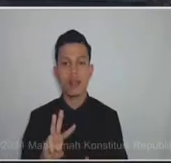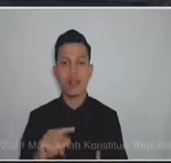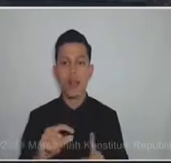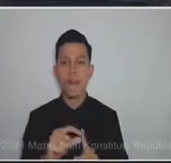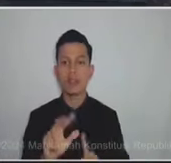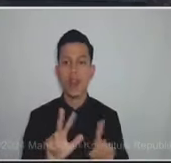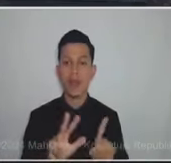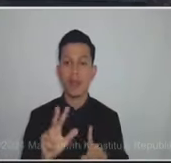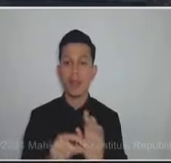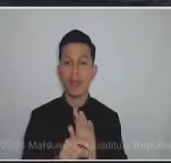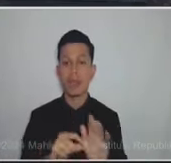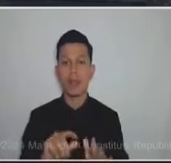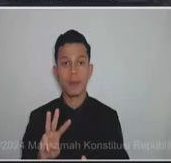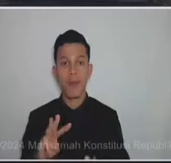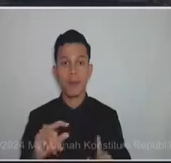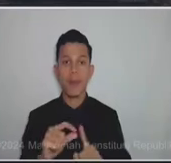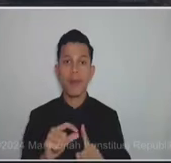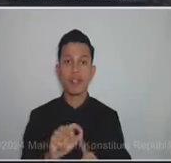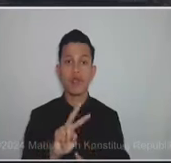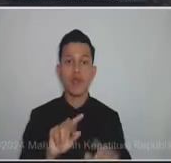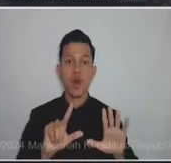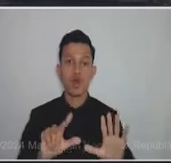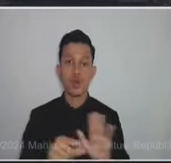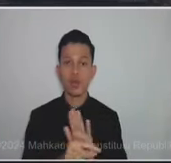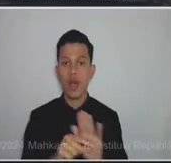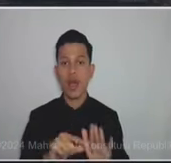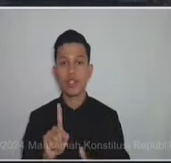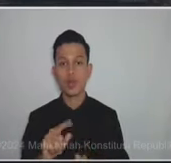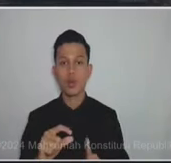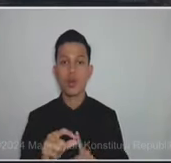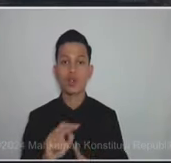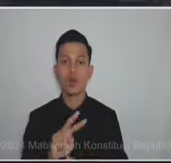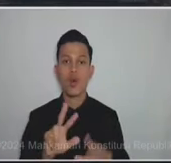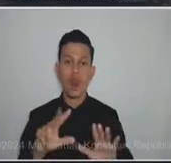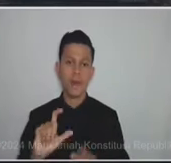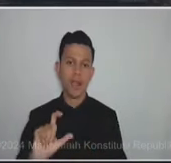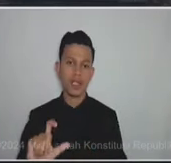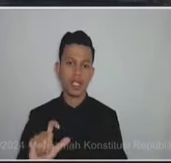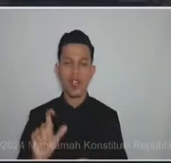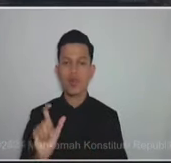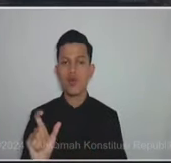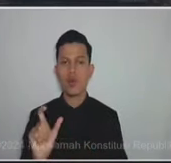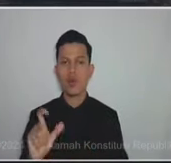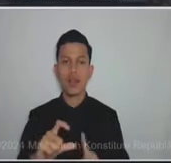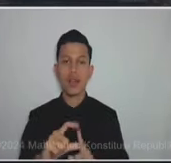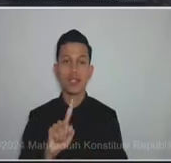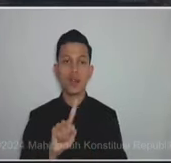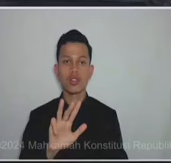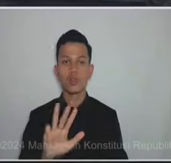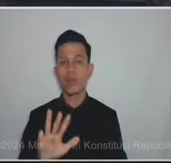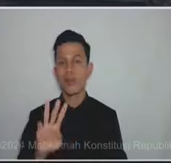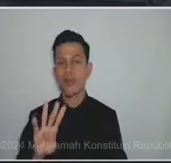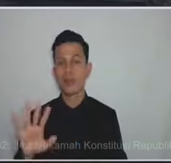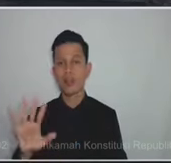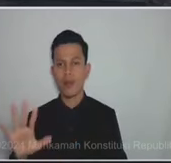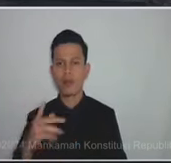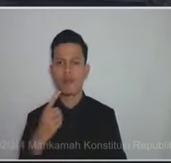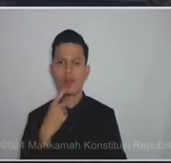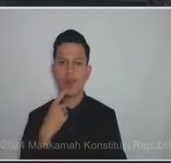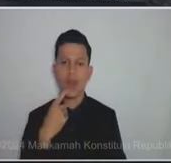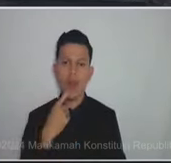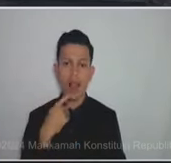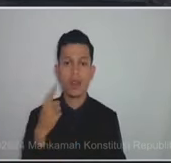27 ayat 1 Pasal 28c Ayat 2 serta pasal 28d ayat 1 UD NRI tahun 1945 berkenaan dengan persoalan kitas norma pasal